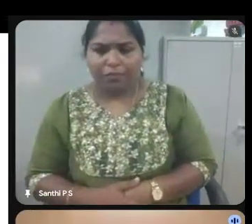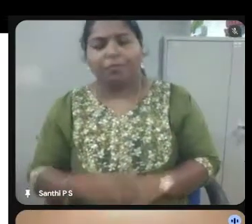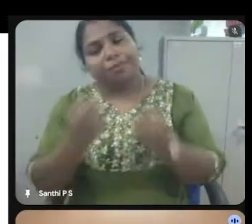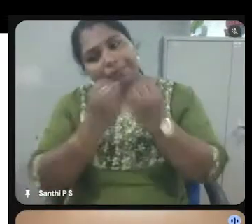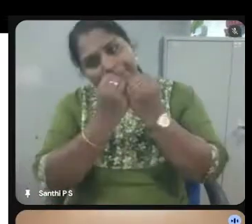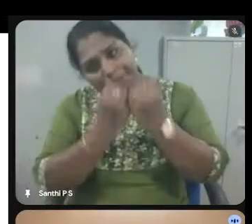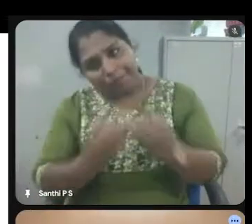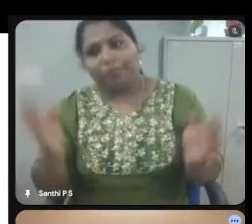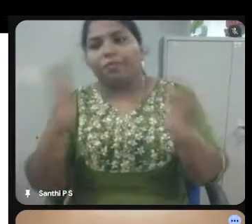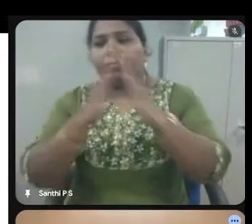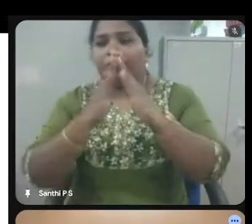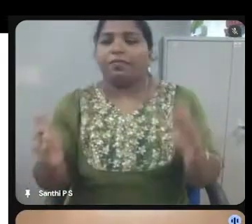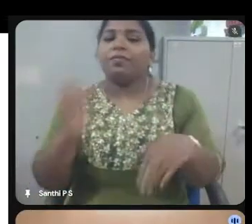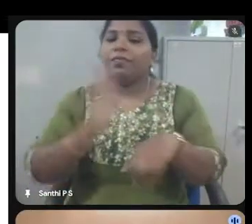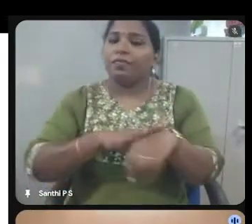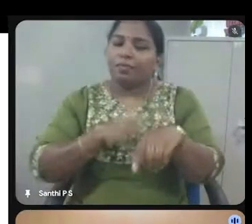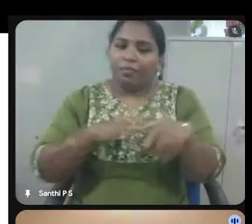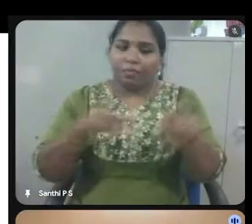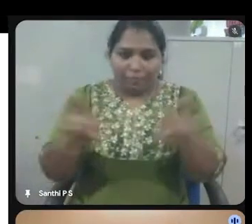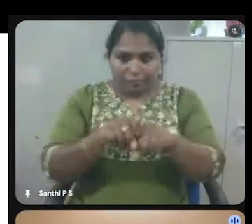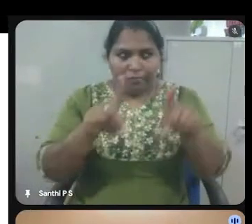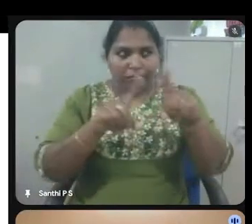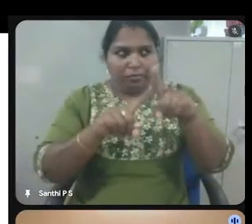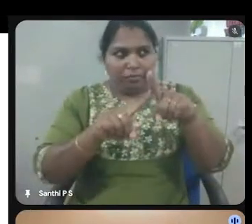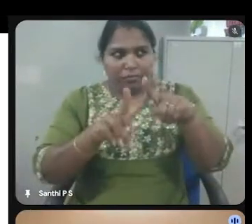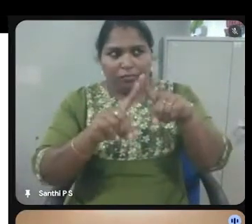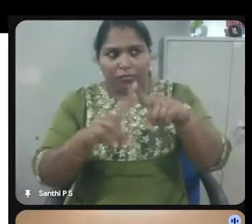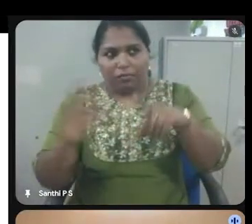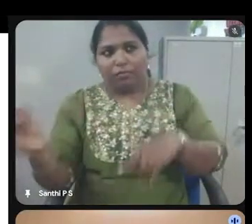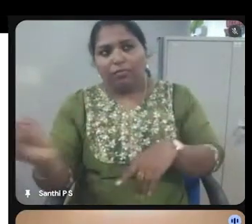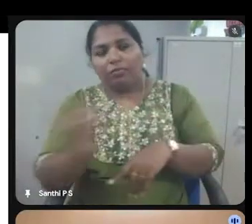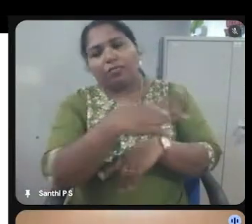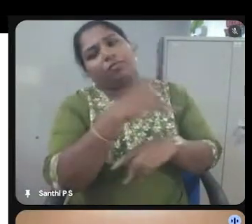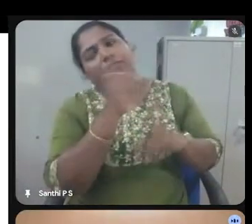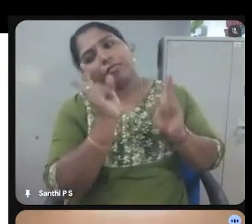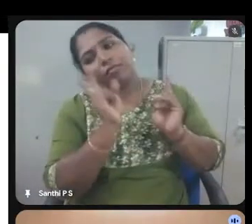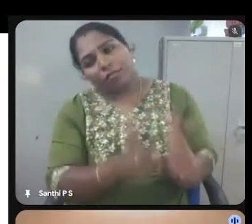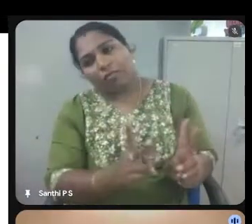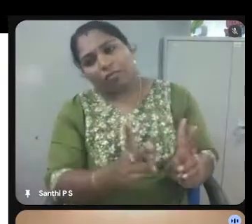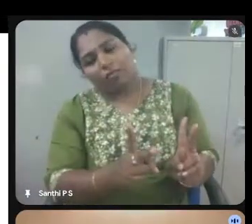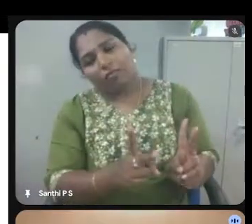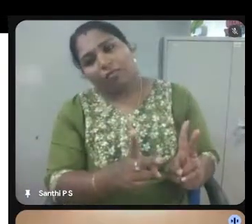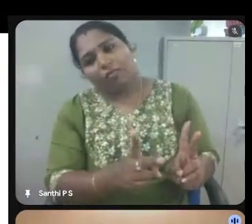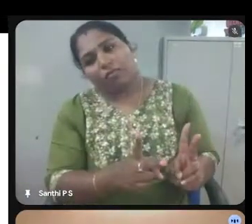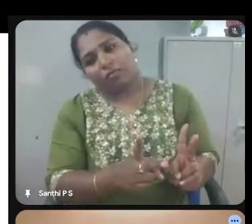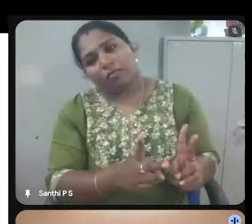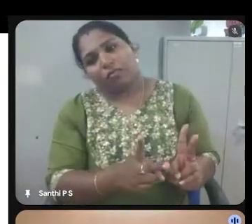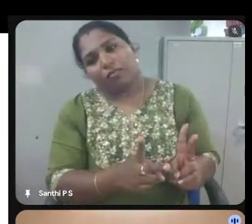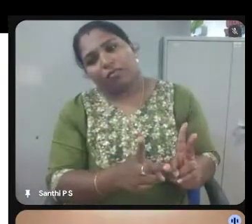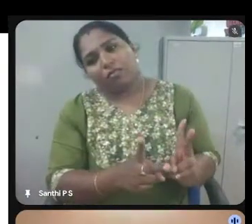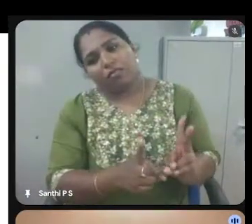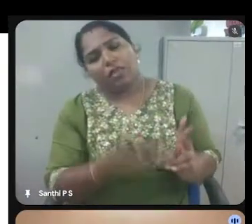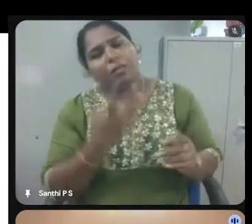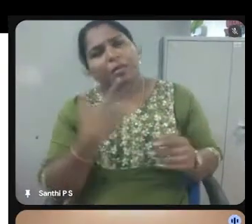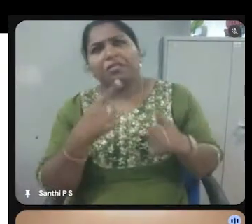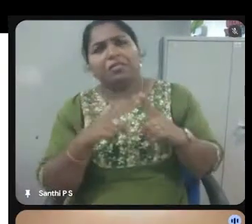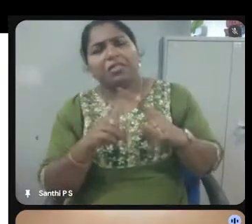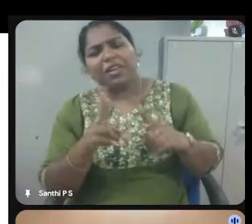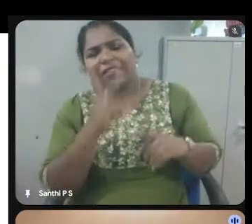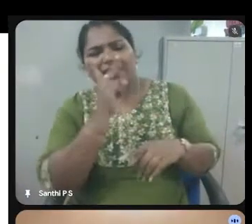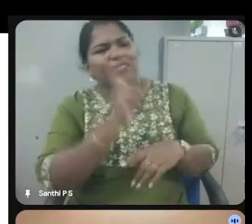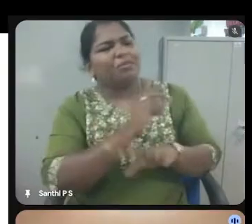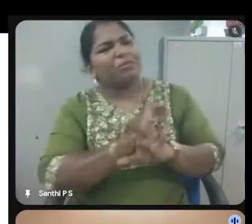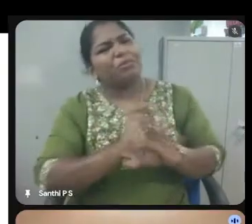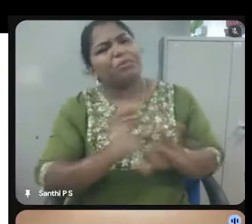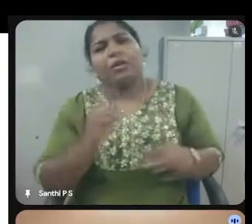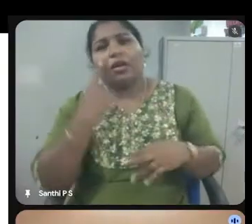ഓൺ ചെയ്തിട്ടേക്കുക ഫുൾ. നേരത്തെ പറഞ്ഞല്ലോ നമ്മൾ സ്ക്രീൻ ടൈമിന്റെ കാര്യമൊക്കെ ഒപ്പിൽ വരുമ്പോൾ ചോദിക്കുമ്പോൾ പറയും ഇല്ല വേണം, അവൻ ടി വി കാണുന്ന ഇഷ്ടമേ അല്ല, അവൻ